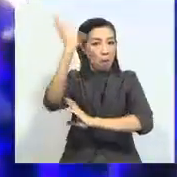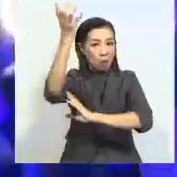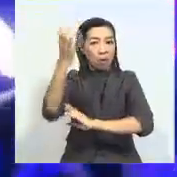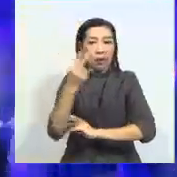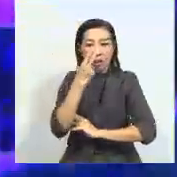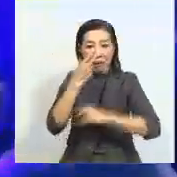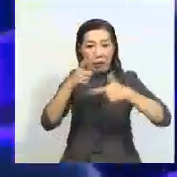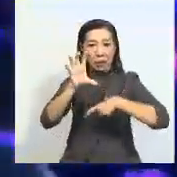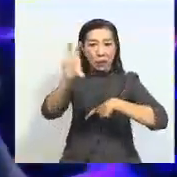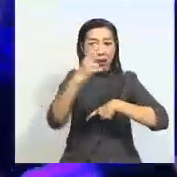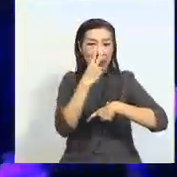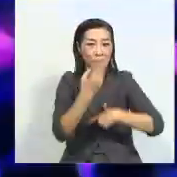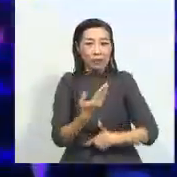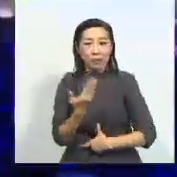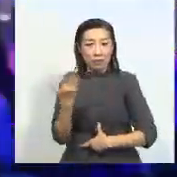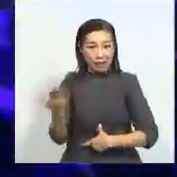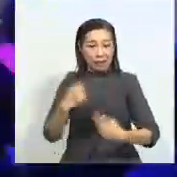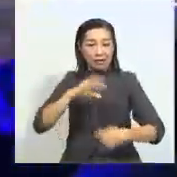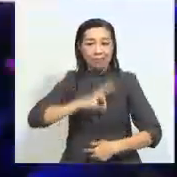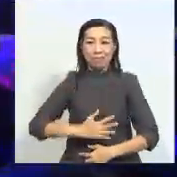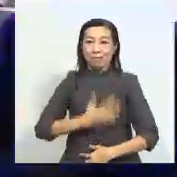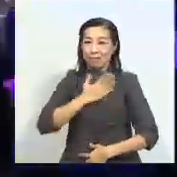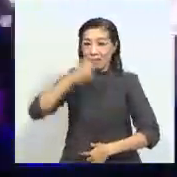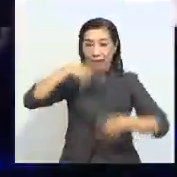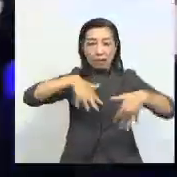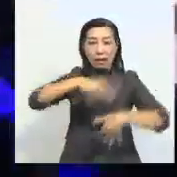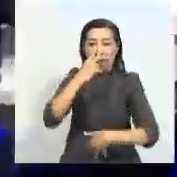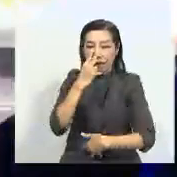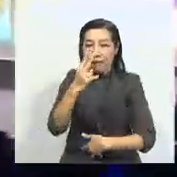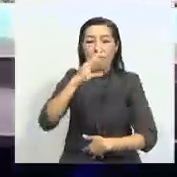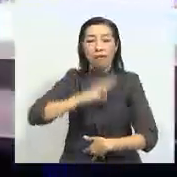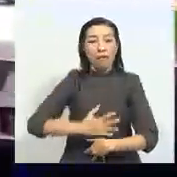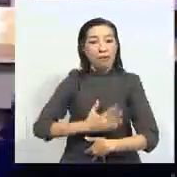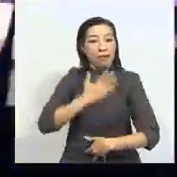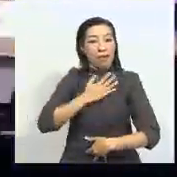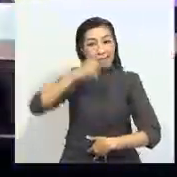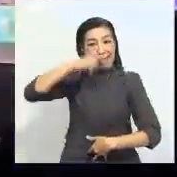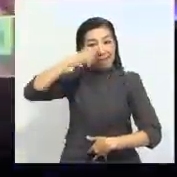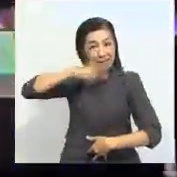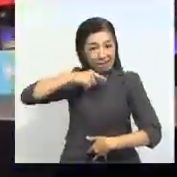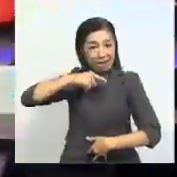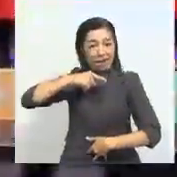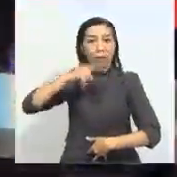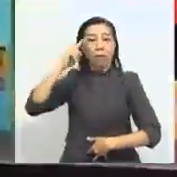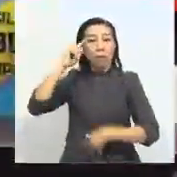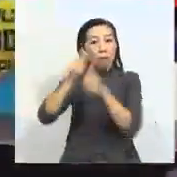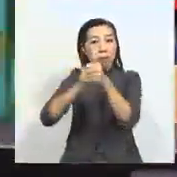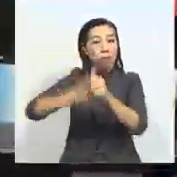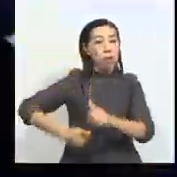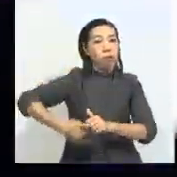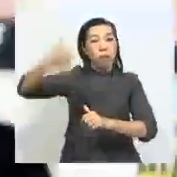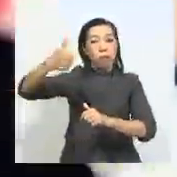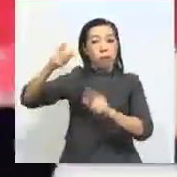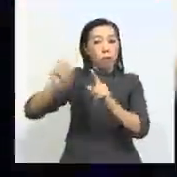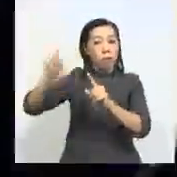นี่เป็นภาพแห่งความภาคภูมิใจต้องบอกว่าของคนไทยทั้งประเทศเลยนะคะเมื่อเด็กไทยของเราสามารถไปคว้ารางวัลในเวที